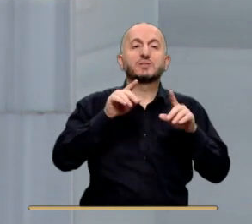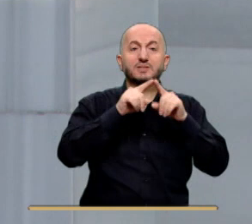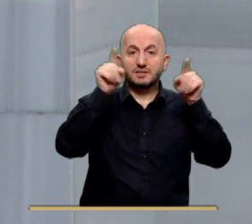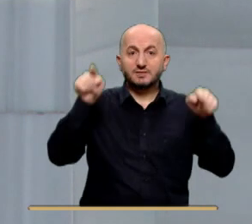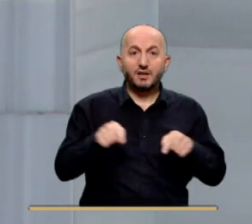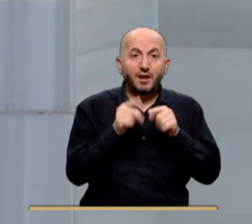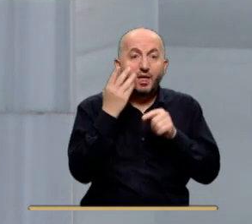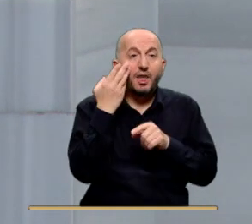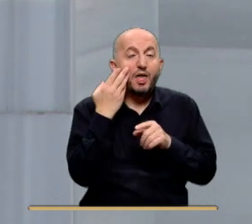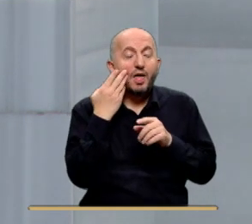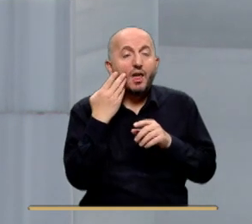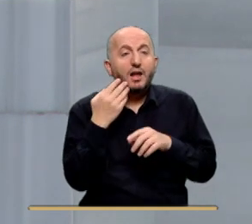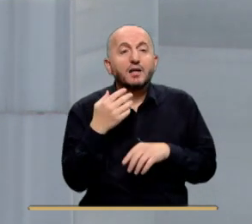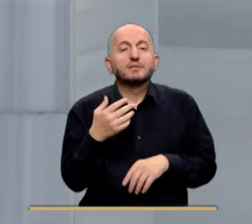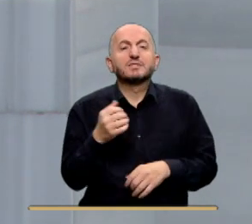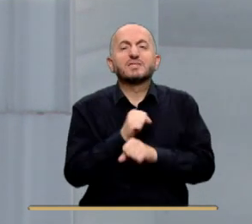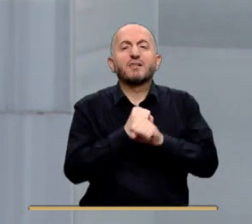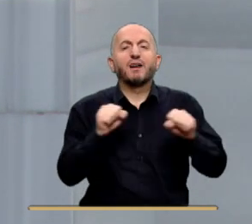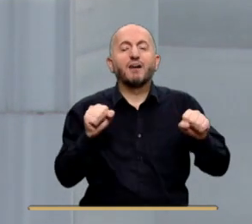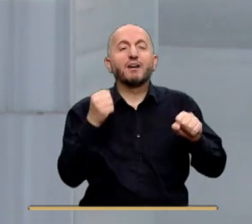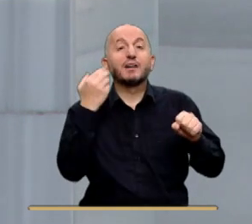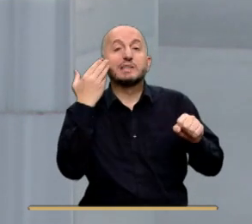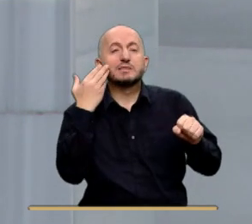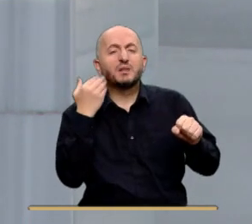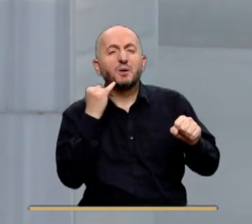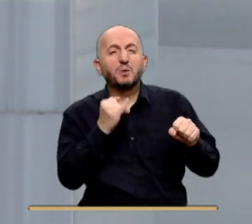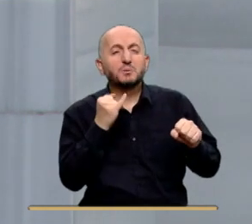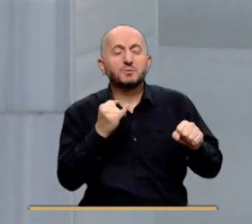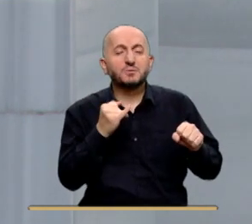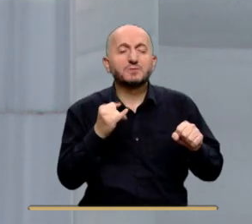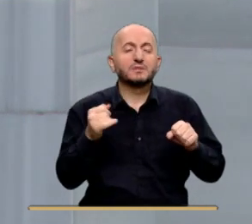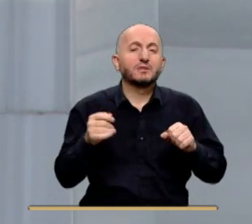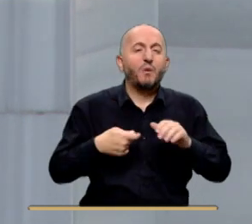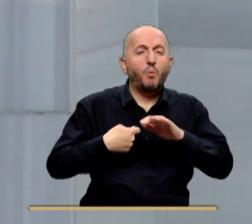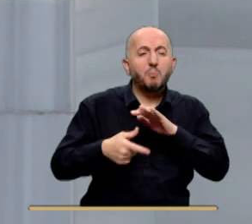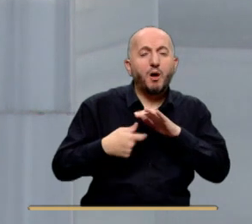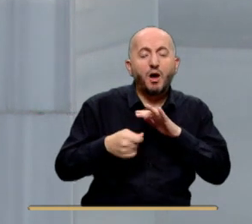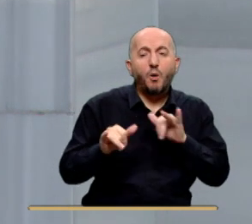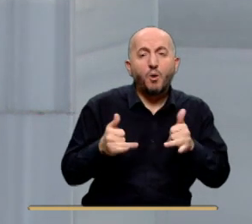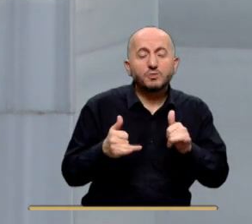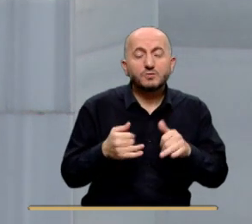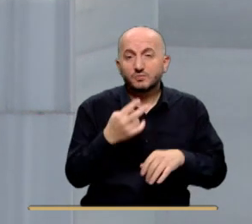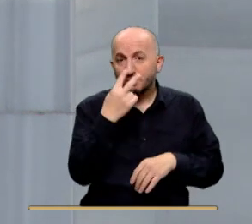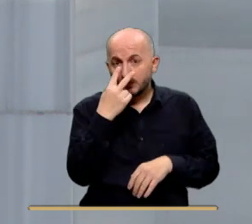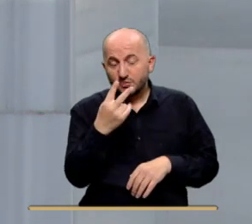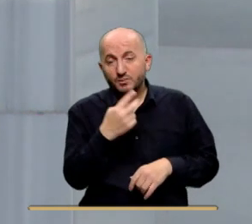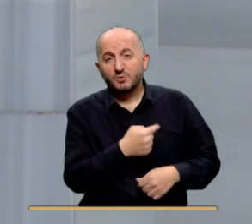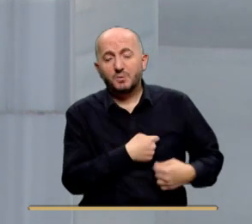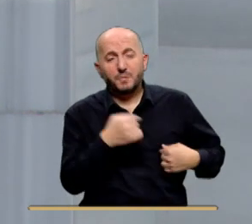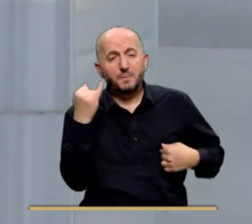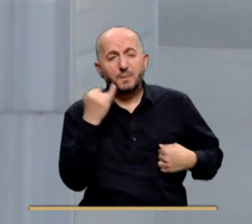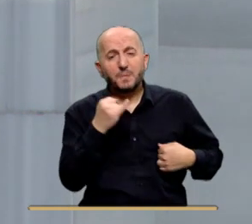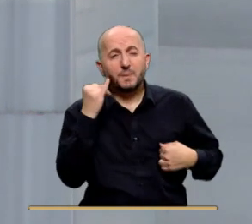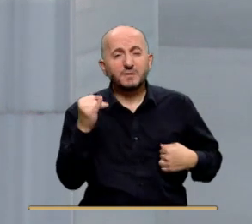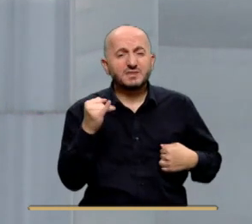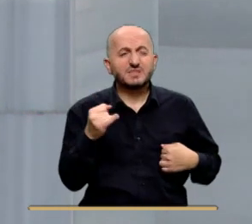kayboluyorsa, zehirleniyorsa, Allah korusun sanal kumar oynuyorsa, gözünü gönlünü